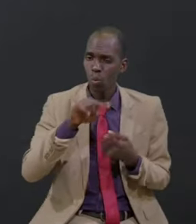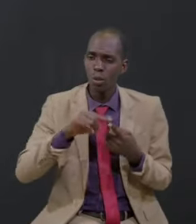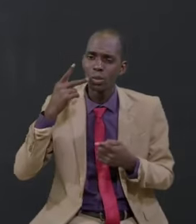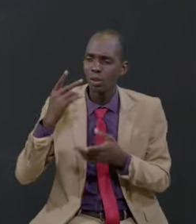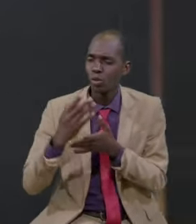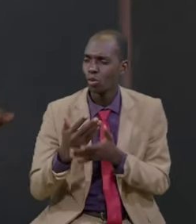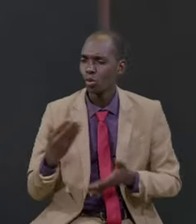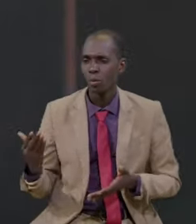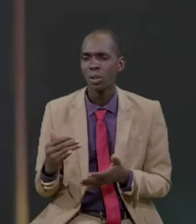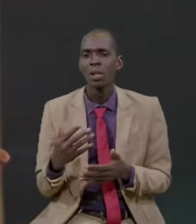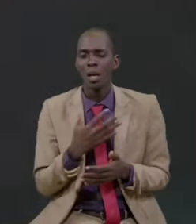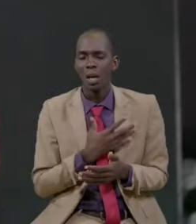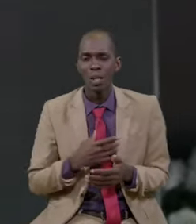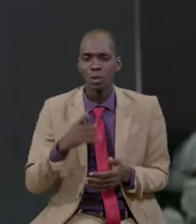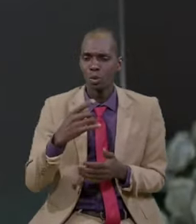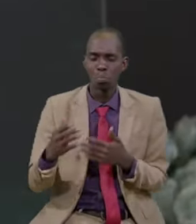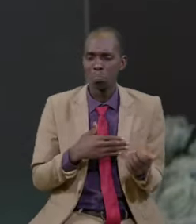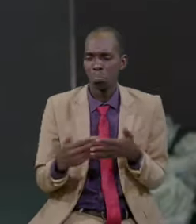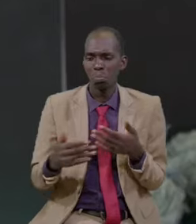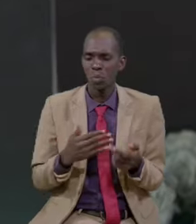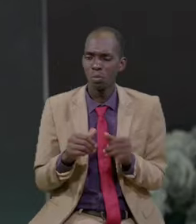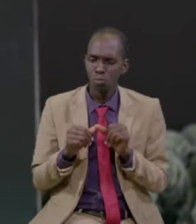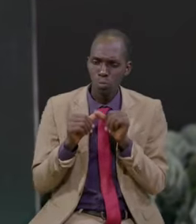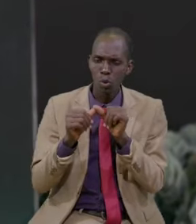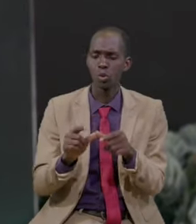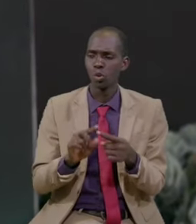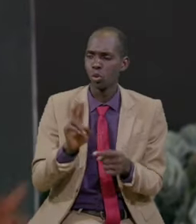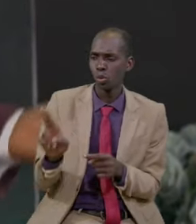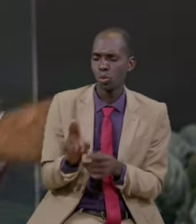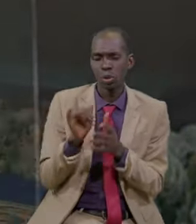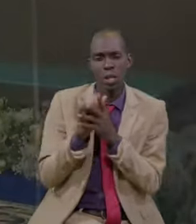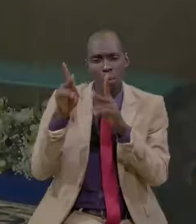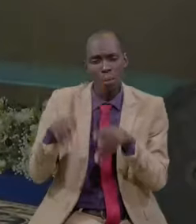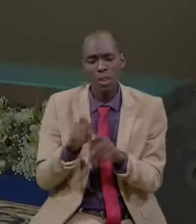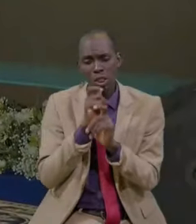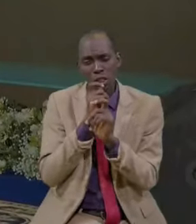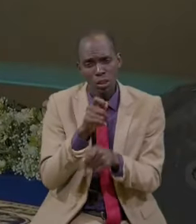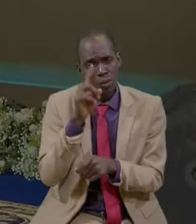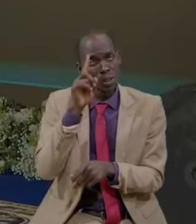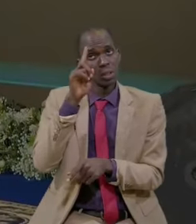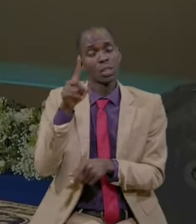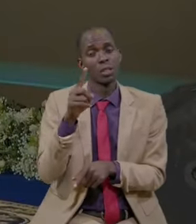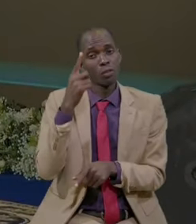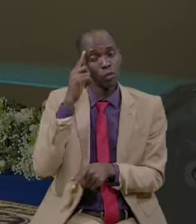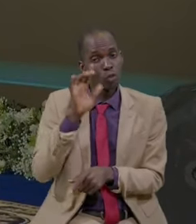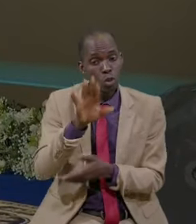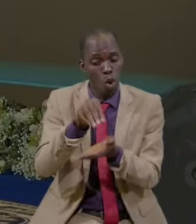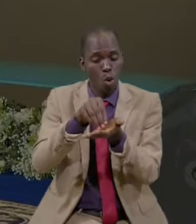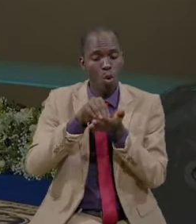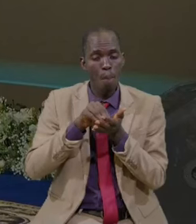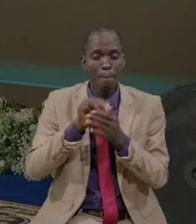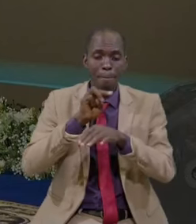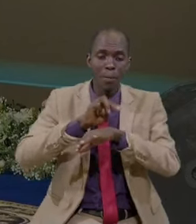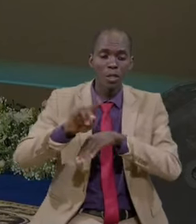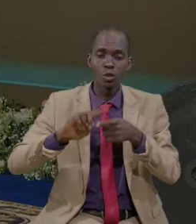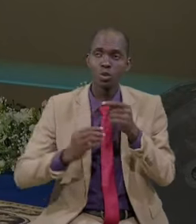l'utiliser, à utiliser ses dons, pour que toi, ton ministère prospère, pour que toi, ton ministère croisse,